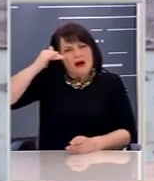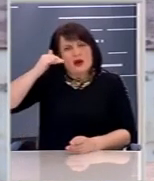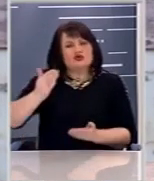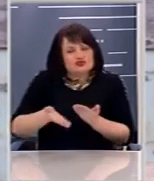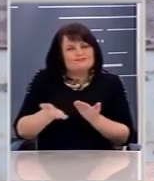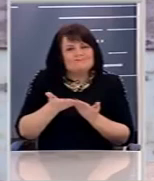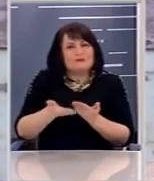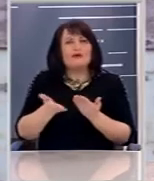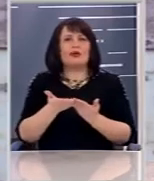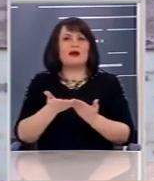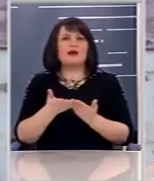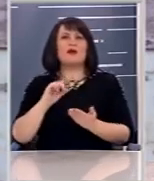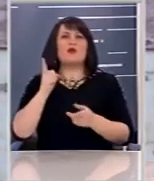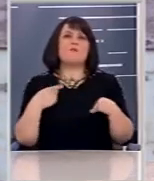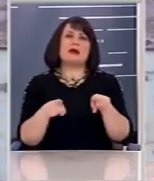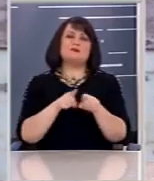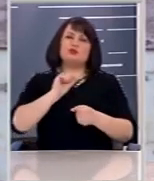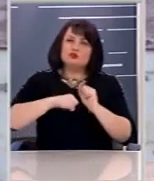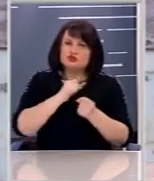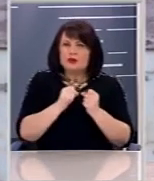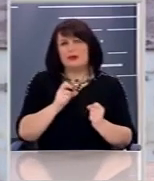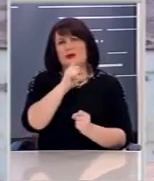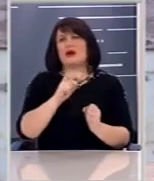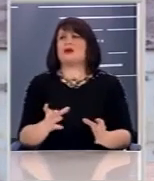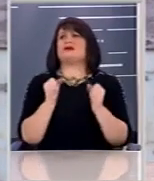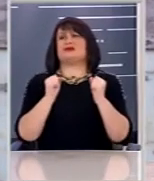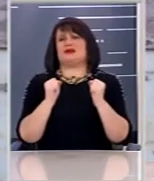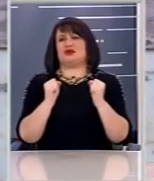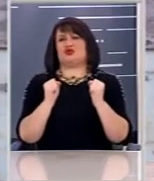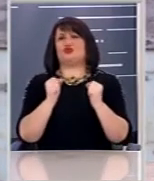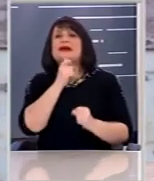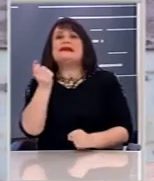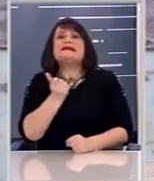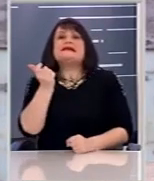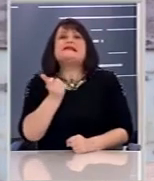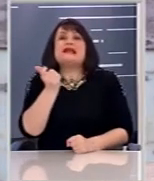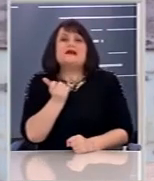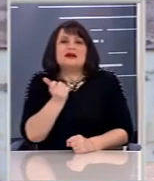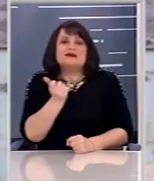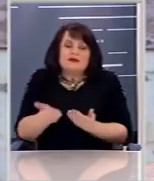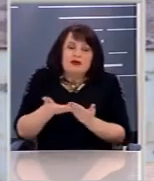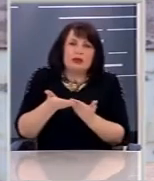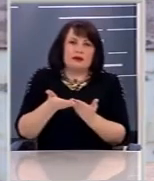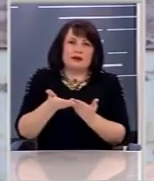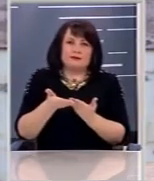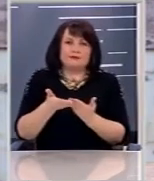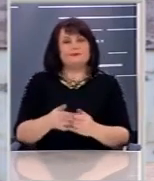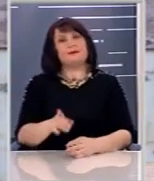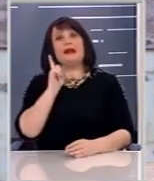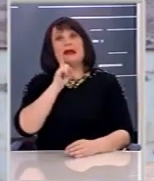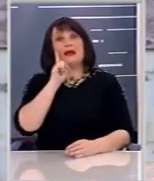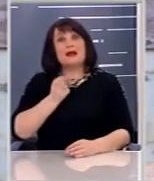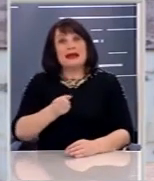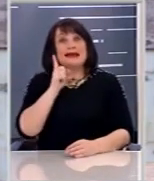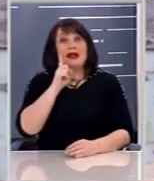όλοι μαζί πια προσπαθούν να επιβιώσουν και με τη σύνταξη αυτών των γονιών. Οι γυναίκες λοιπόν,